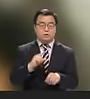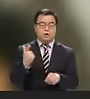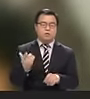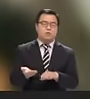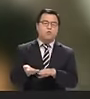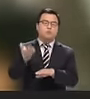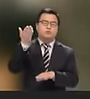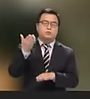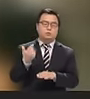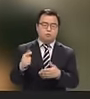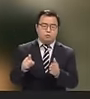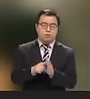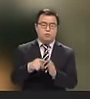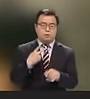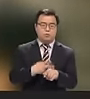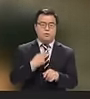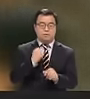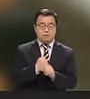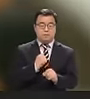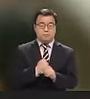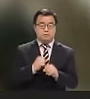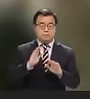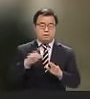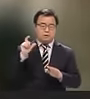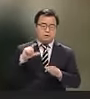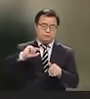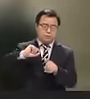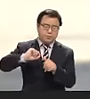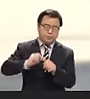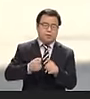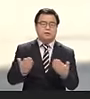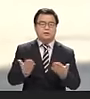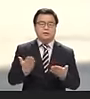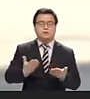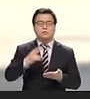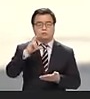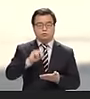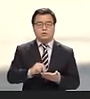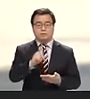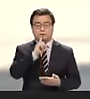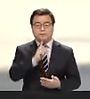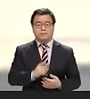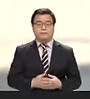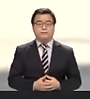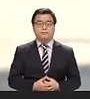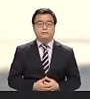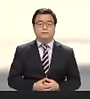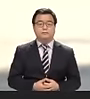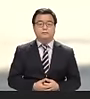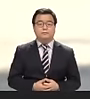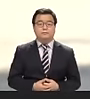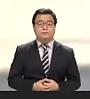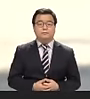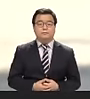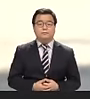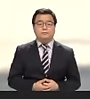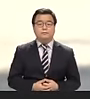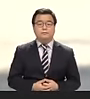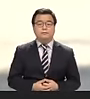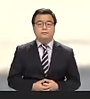교사가 되길 강요한다는 게 가장 큰 문제라고 교사들은 말합니다. EBS 뉴스 박용필입니다.